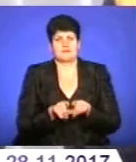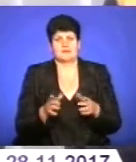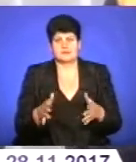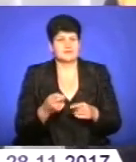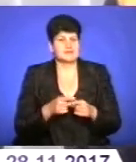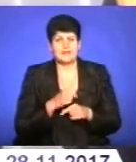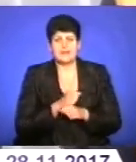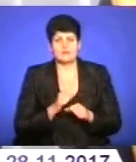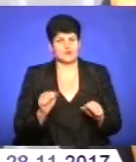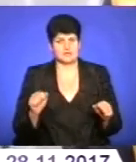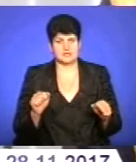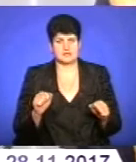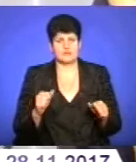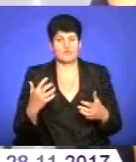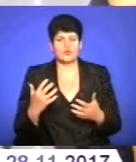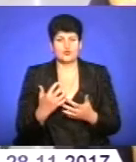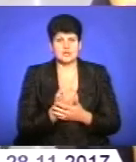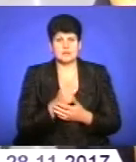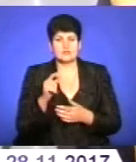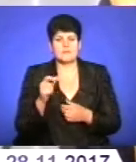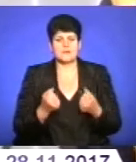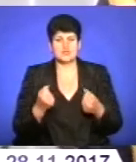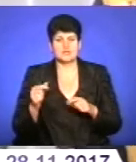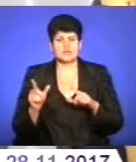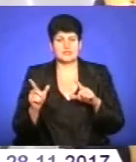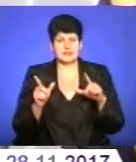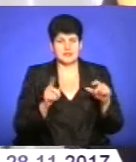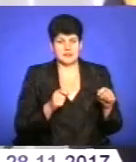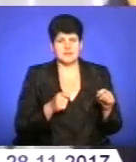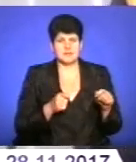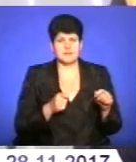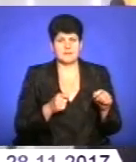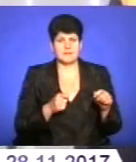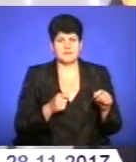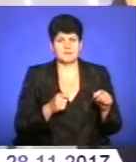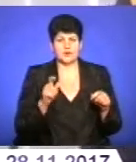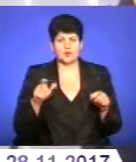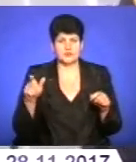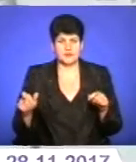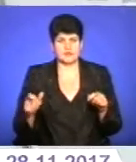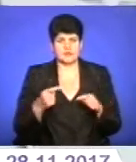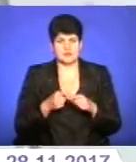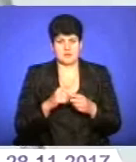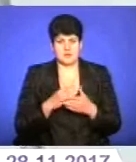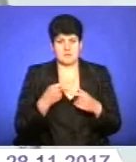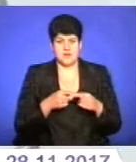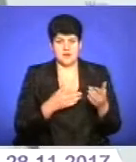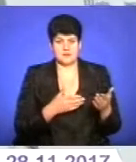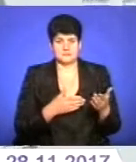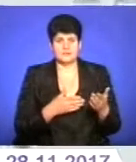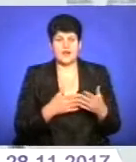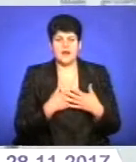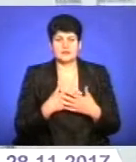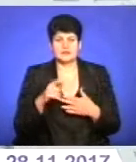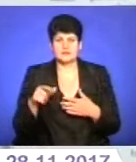неможливо. Тобто, виходить, машини виїжджають, перевозять людей, і вони не обслуговуються механіками. Активісти вважають, що